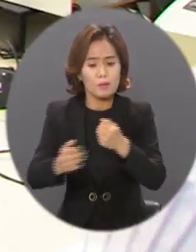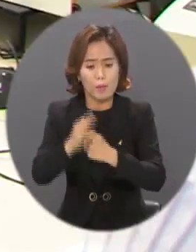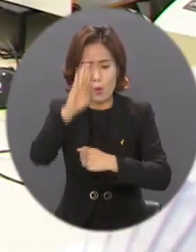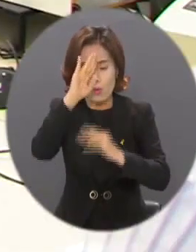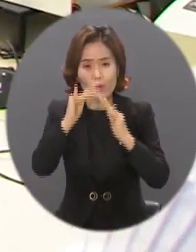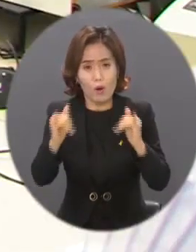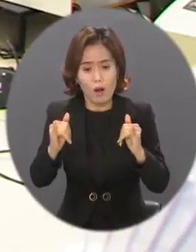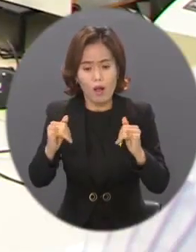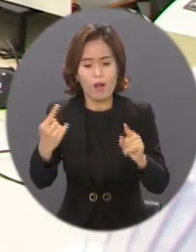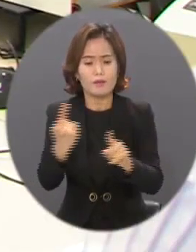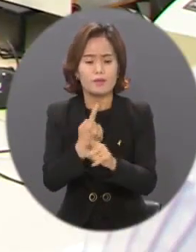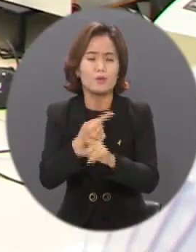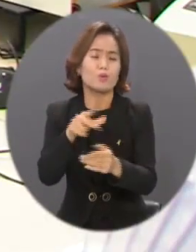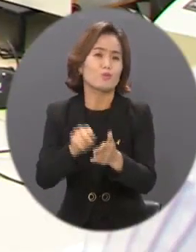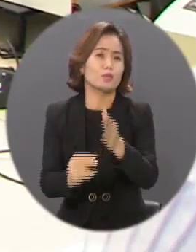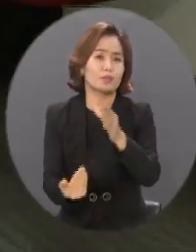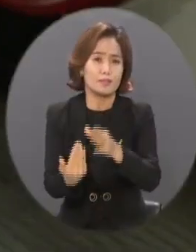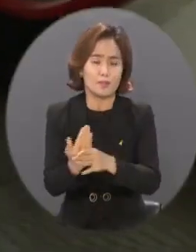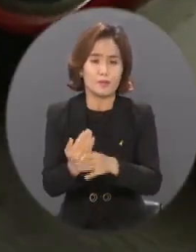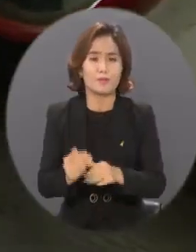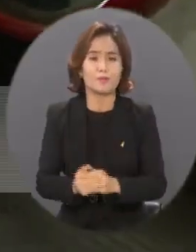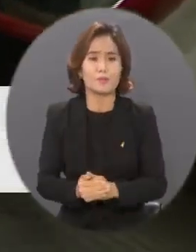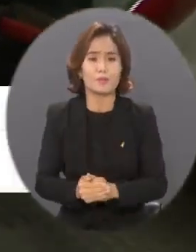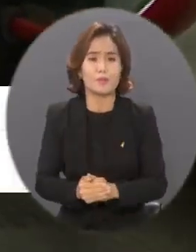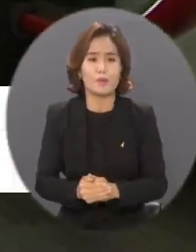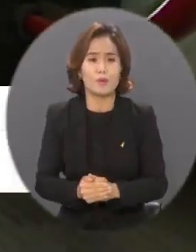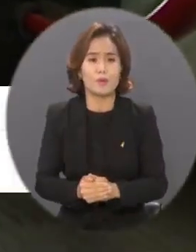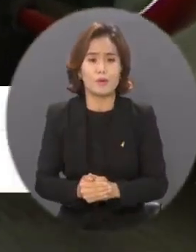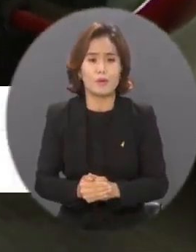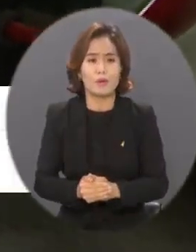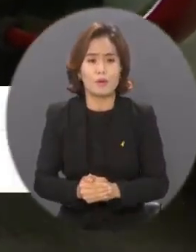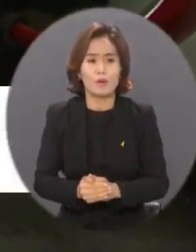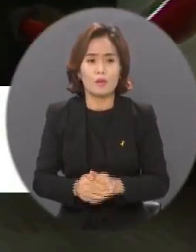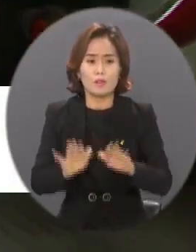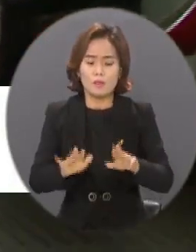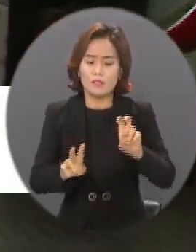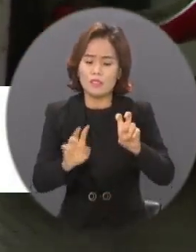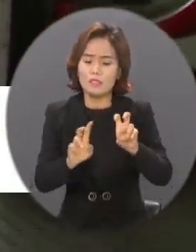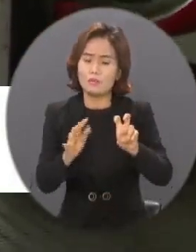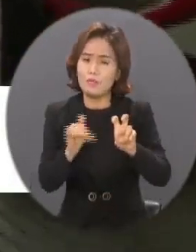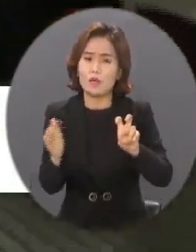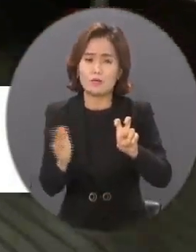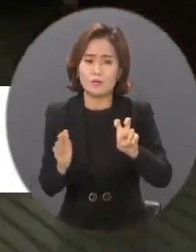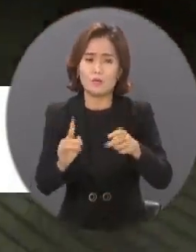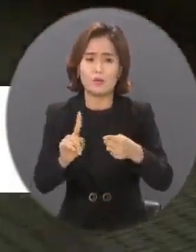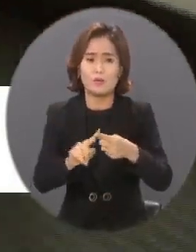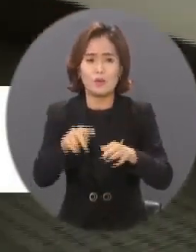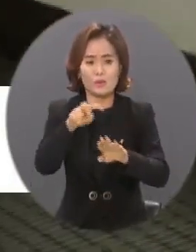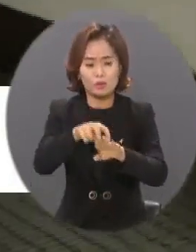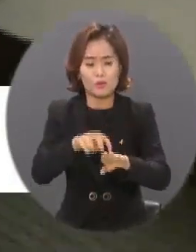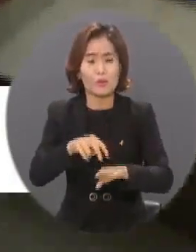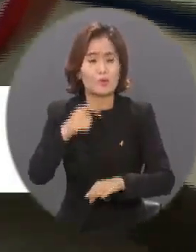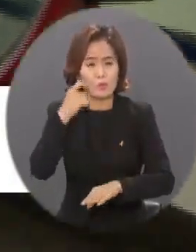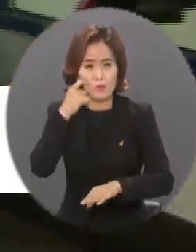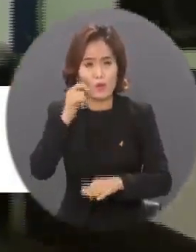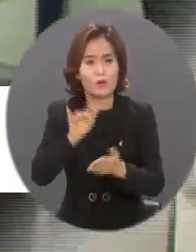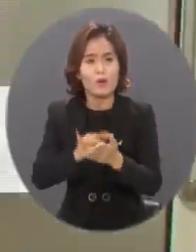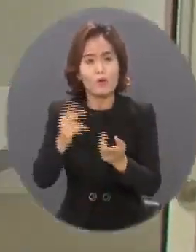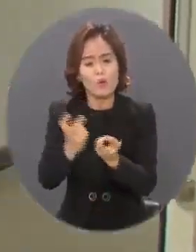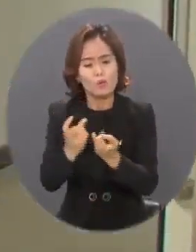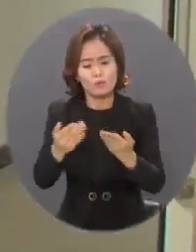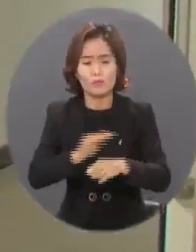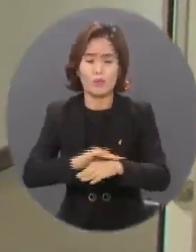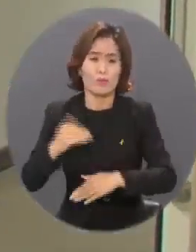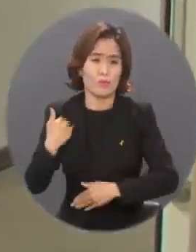환자 진료에는 공백이 생겼습니다. 그한 20만 총 진료가 안 되고 있잖아요. 계속 약만 어떻게 약이 어떻게 나가는지 좀